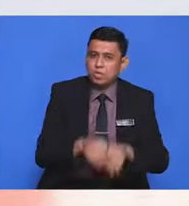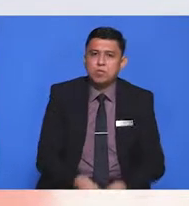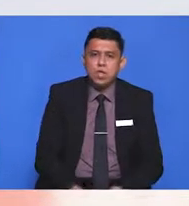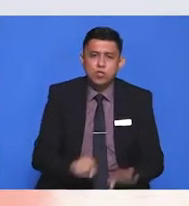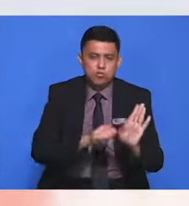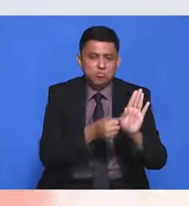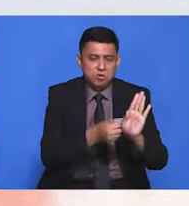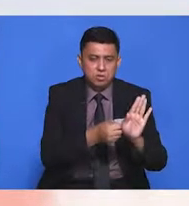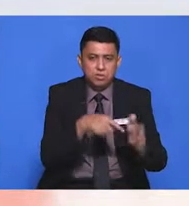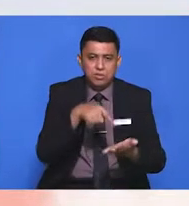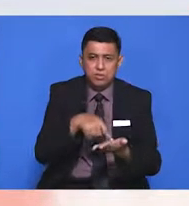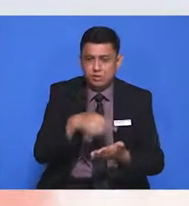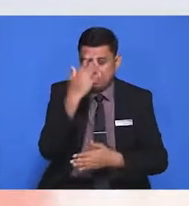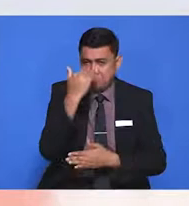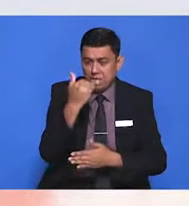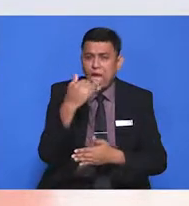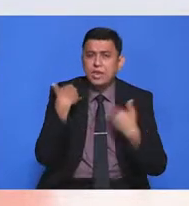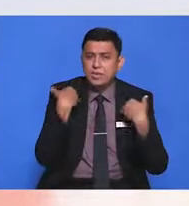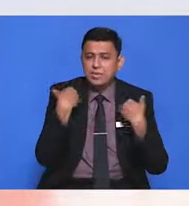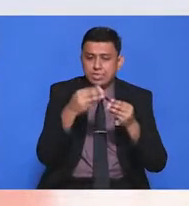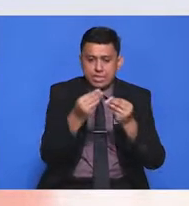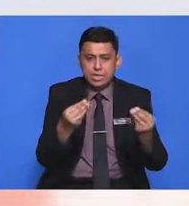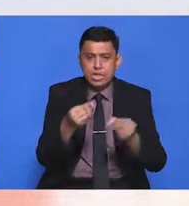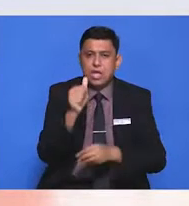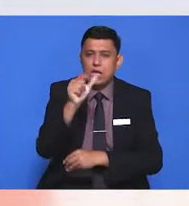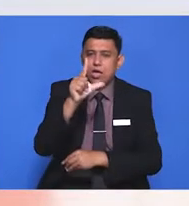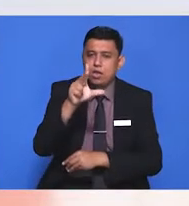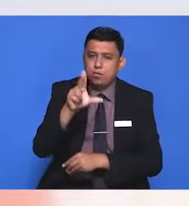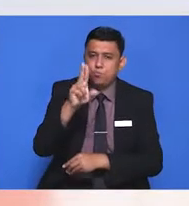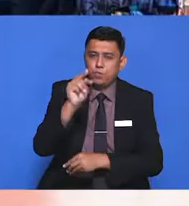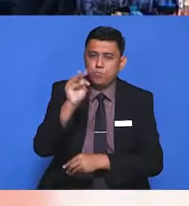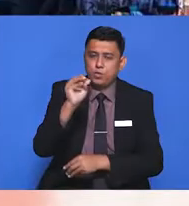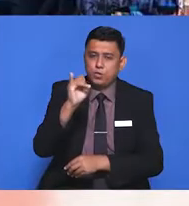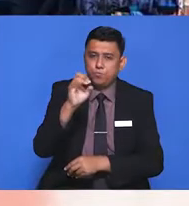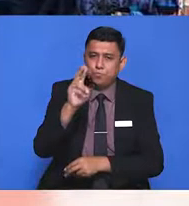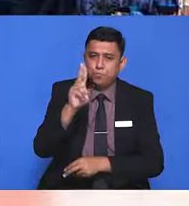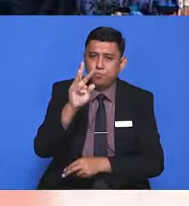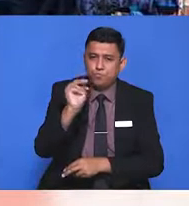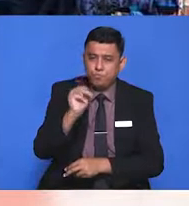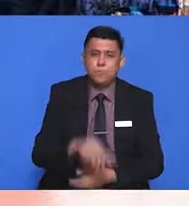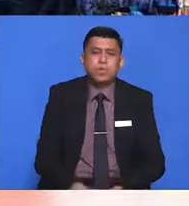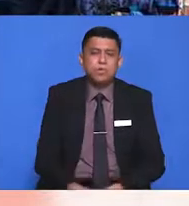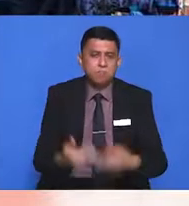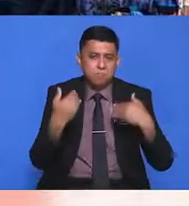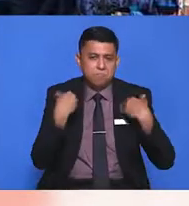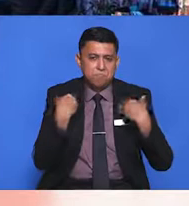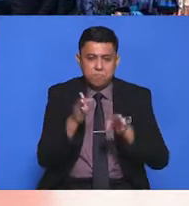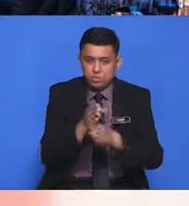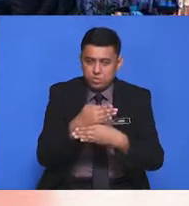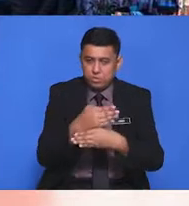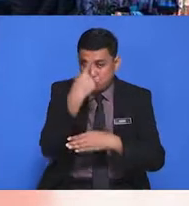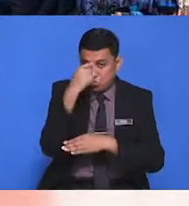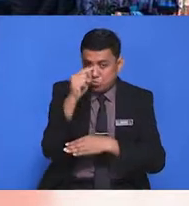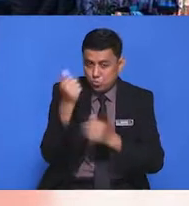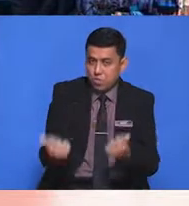yang subur dengan tanah aluvium yang sesuai untuk padi. Kepentingan kedua, Sungai Irrawaddy ini adalah untuk